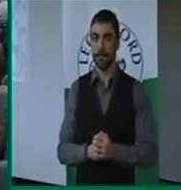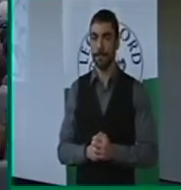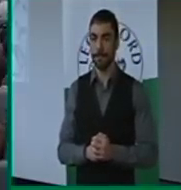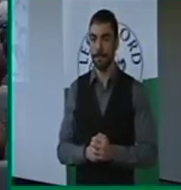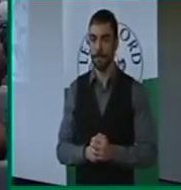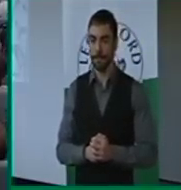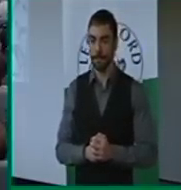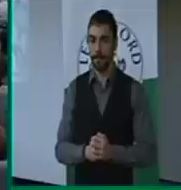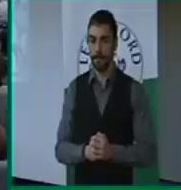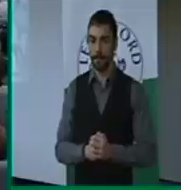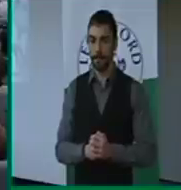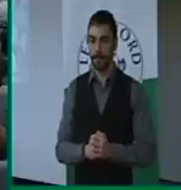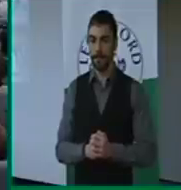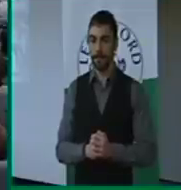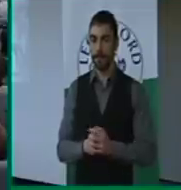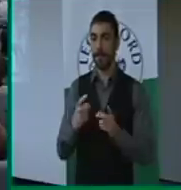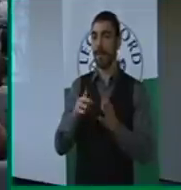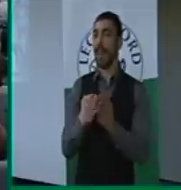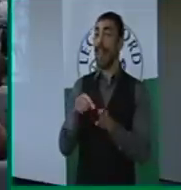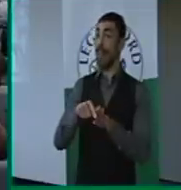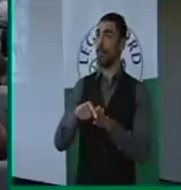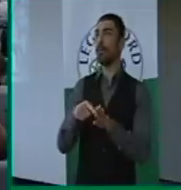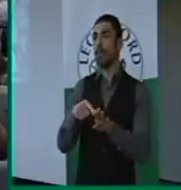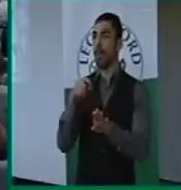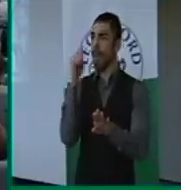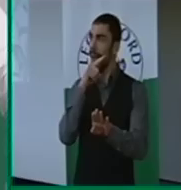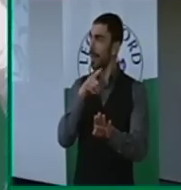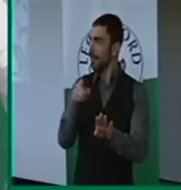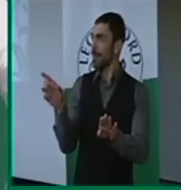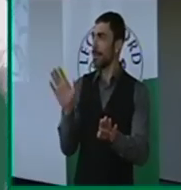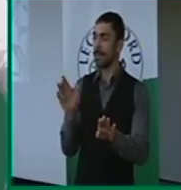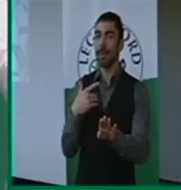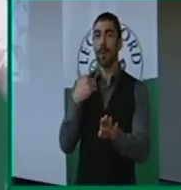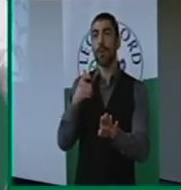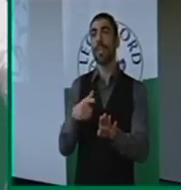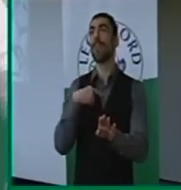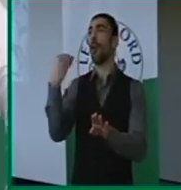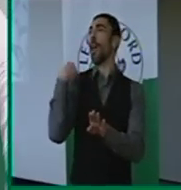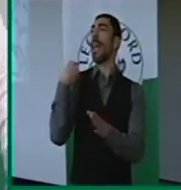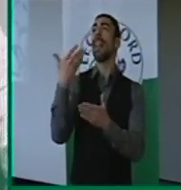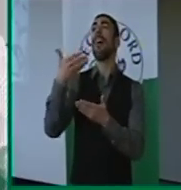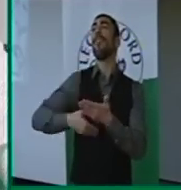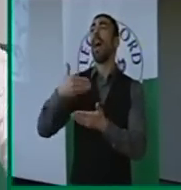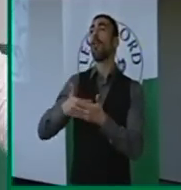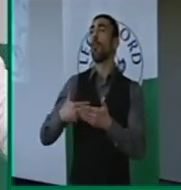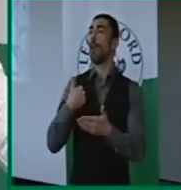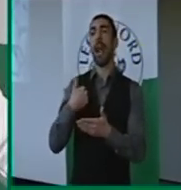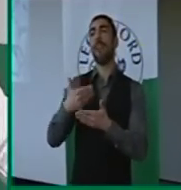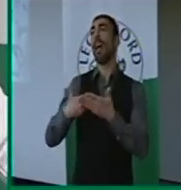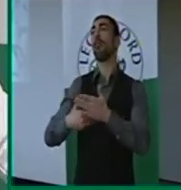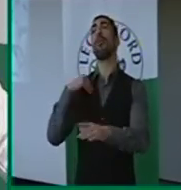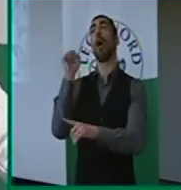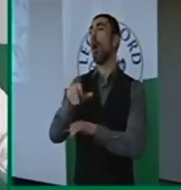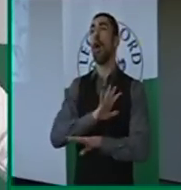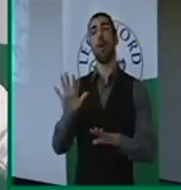dottore e il libricino l'ha fatto gratis Eh quindi qua siccome ti chiedono fattura Noi siamo contro le fatture a